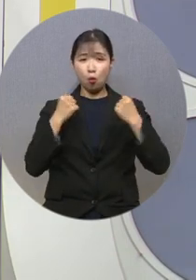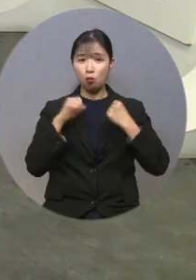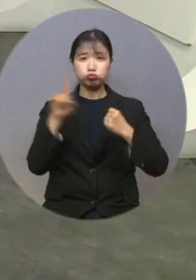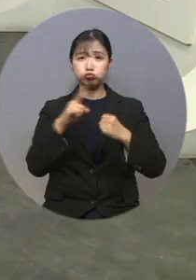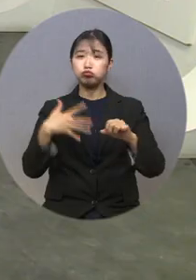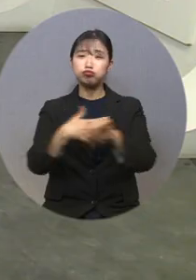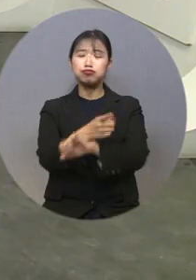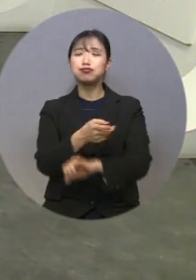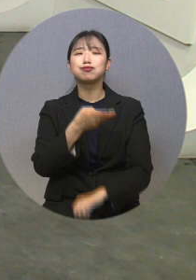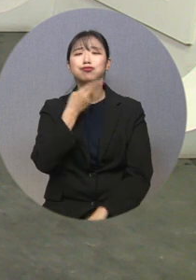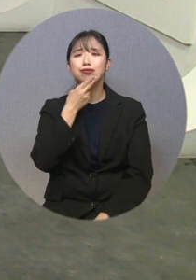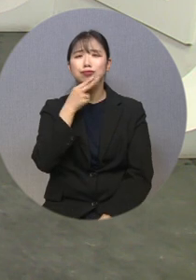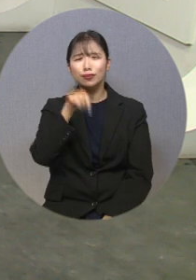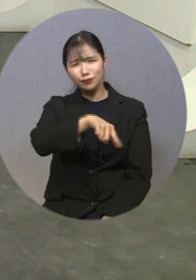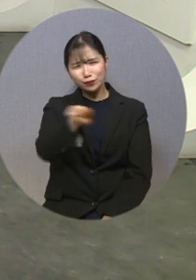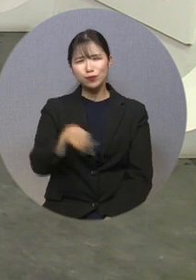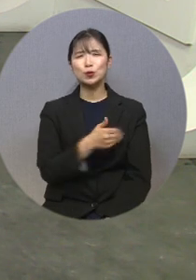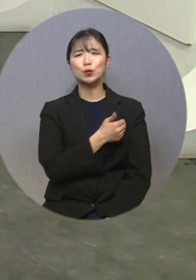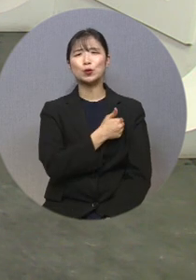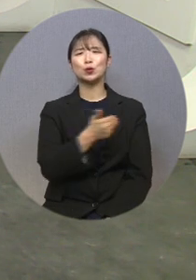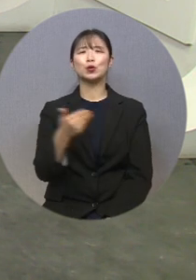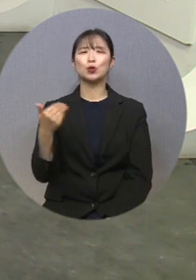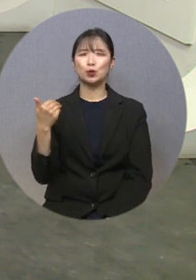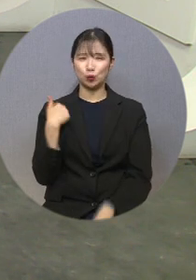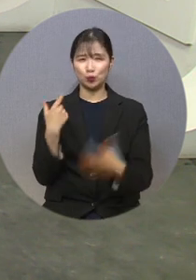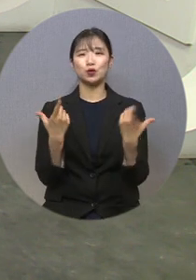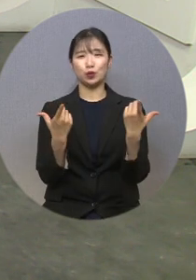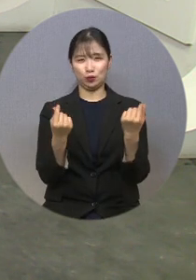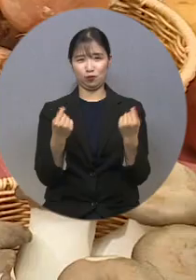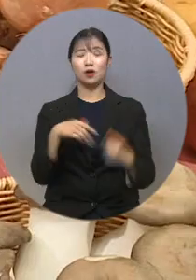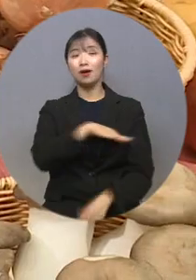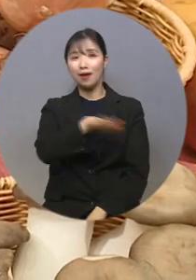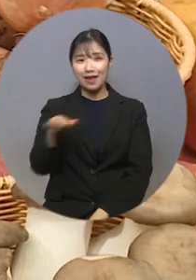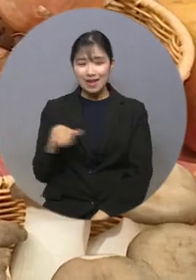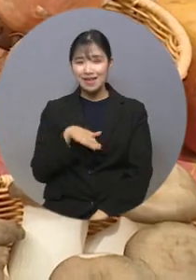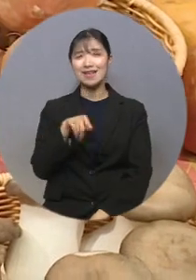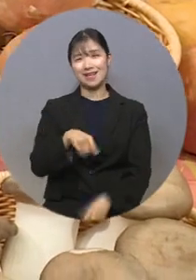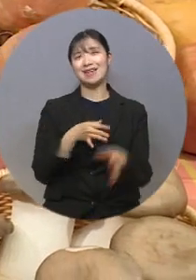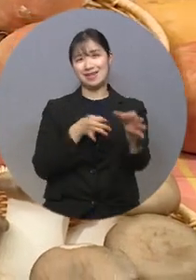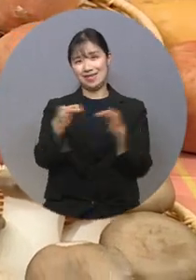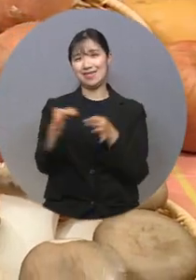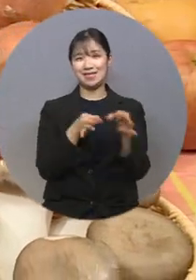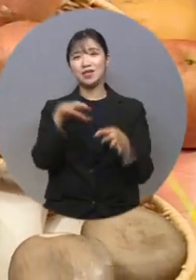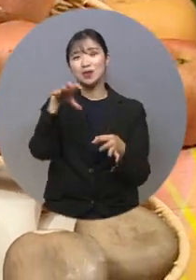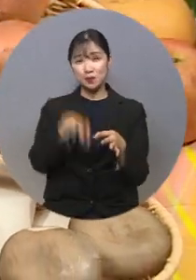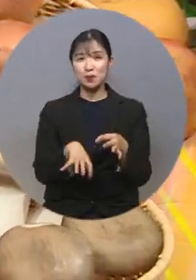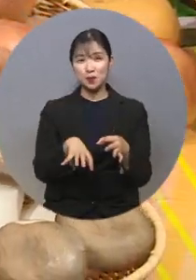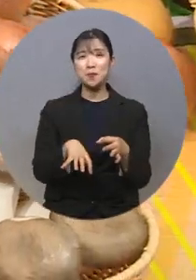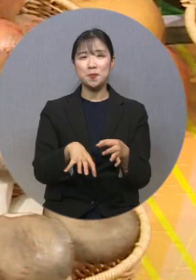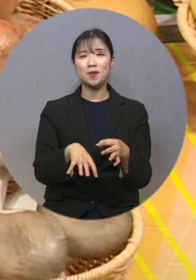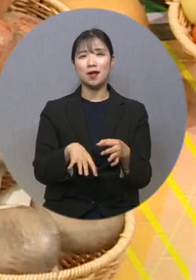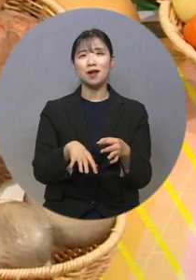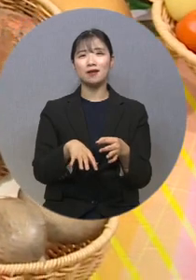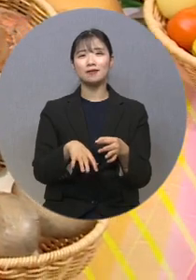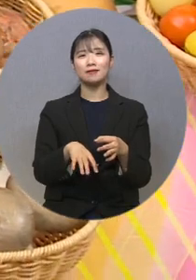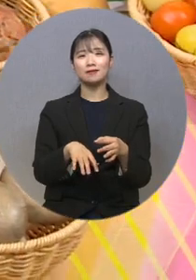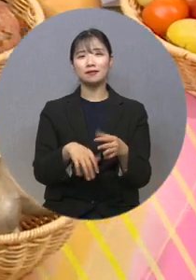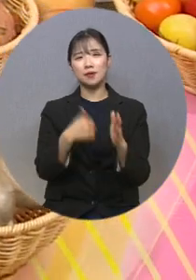될까요? 필요 없습니다. 남도장터에 오셔가지고 네. 우리 산의 진미,